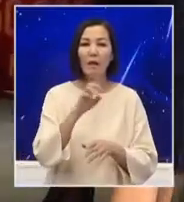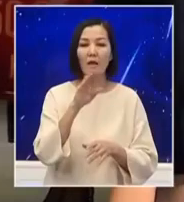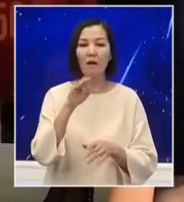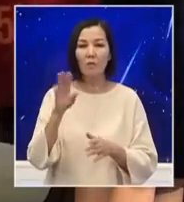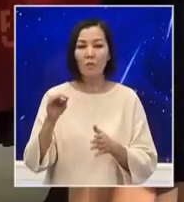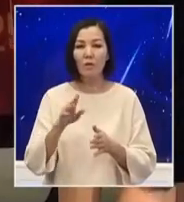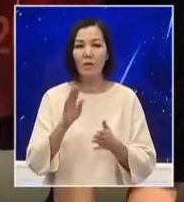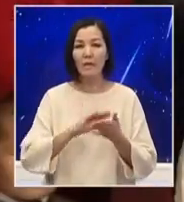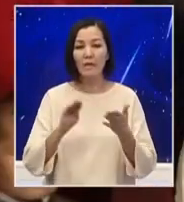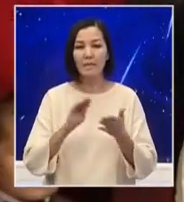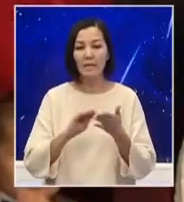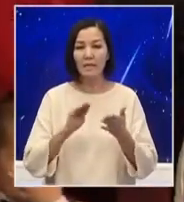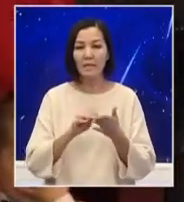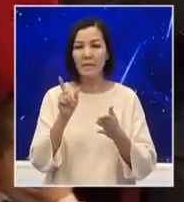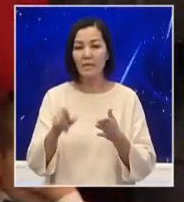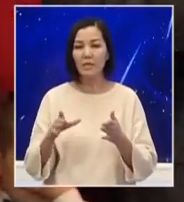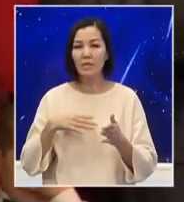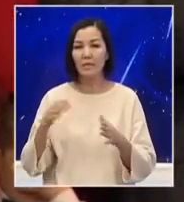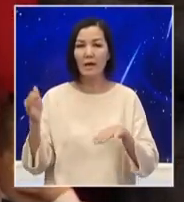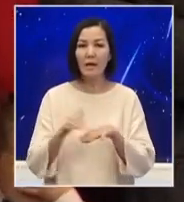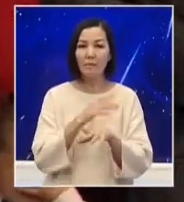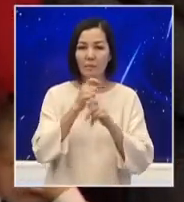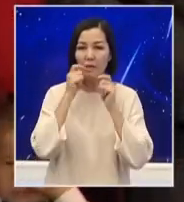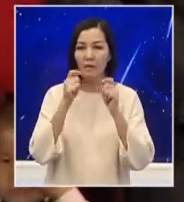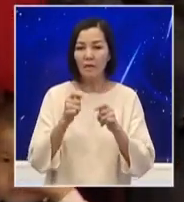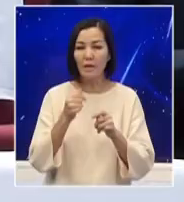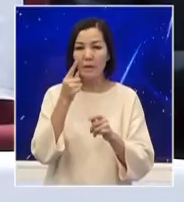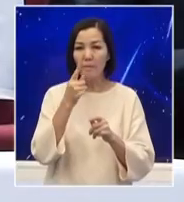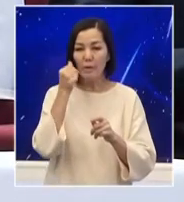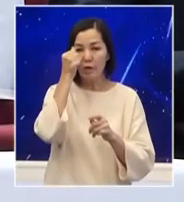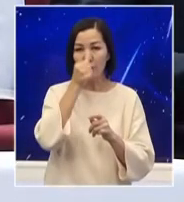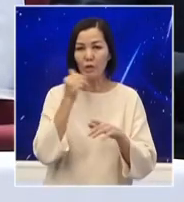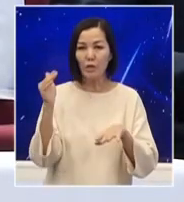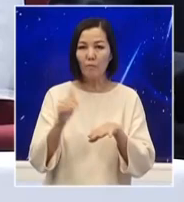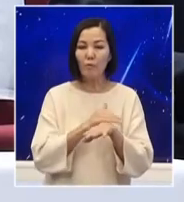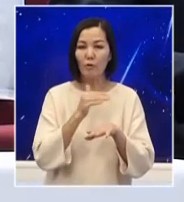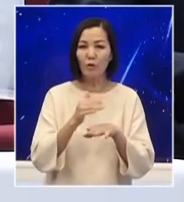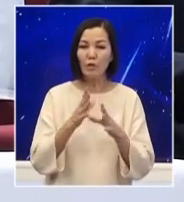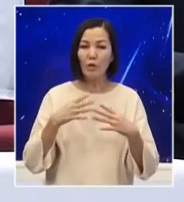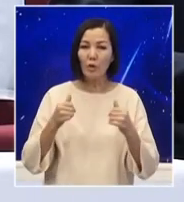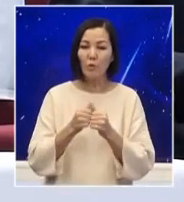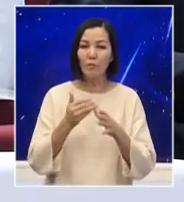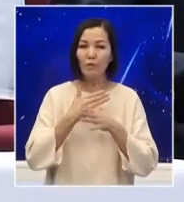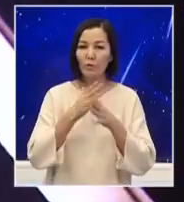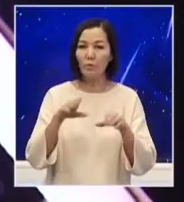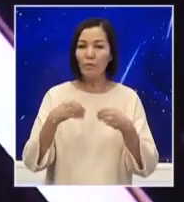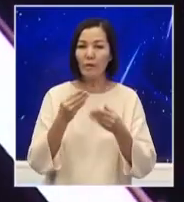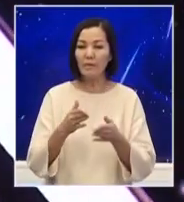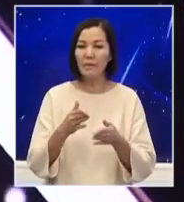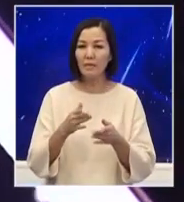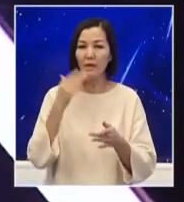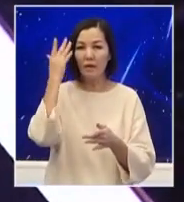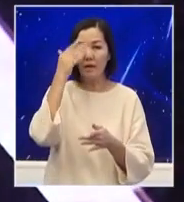меншікті тілшісі. Қайырымдылық жасауда алдына жан салмады. Жыл бойына мұқтаждарға көмек қолын созды. Айдынды өлкеде бір